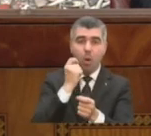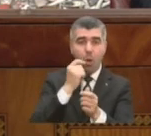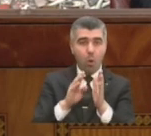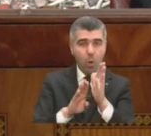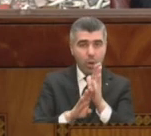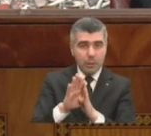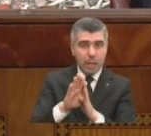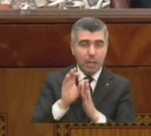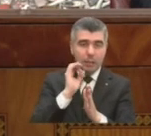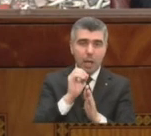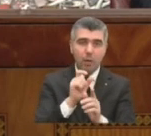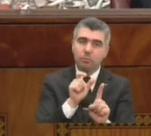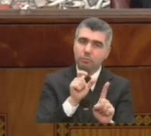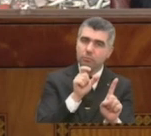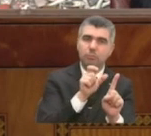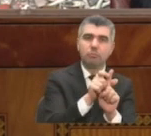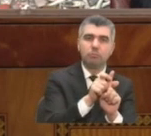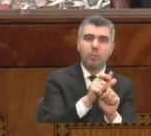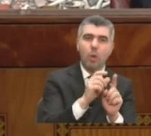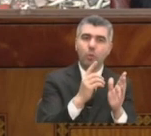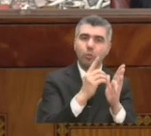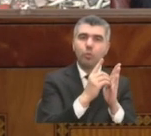في المغرب